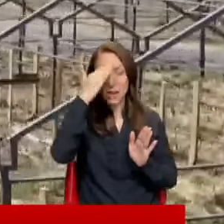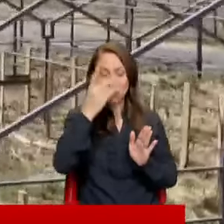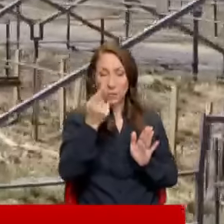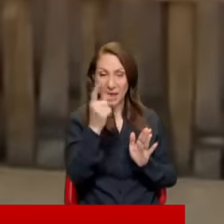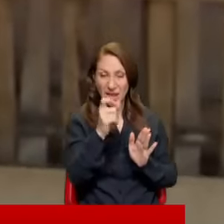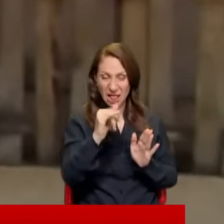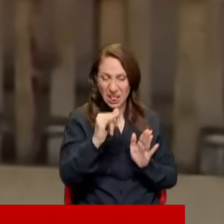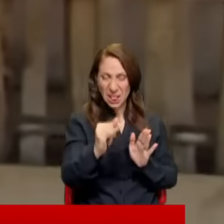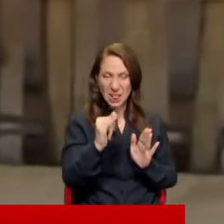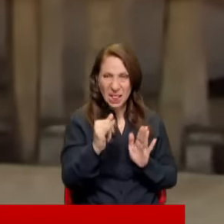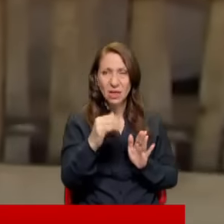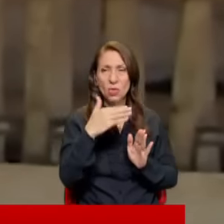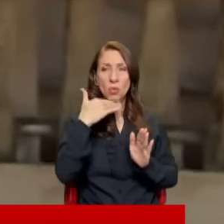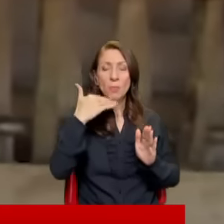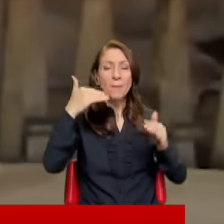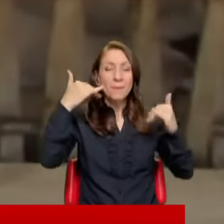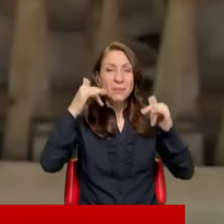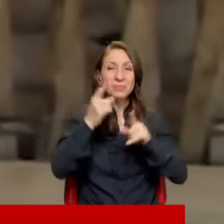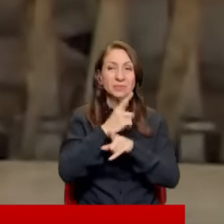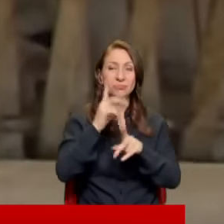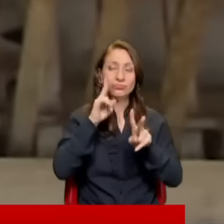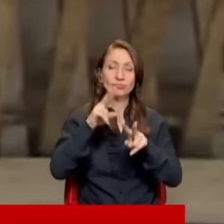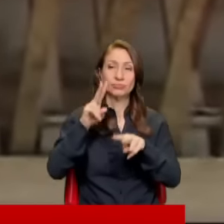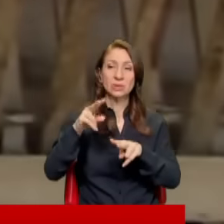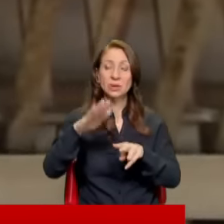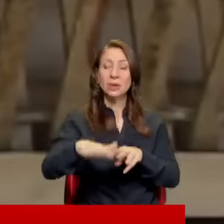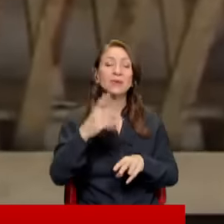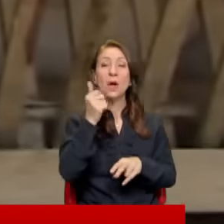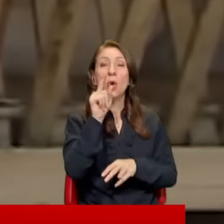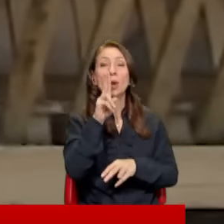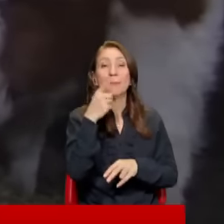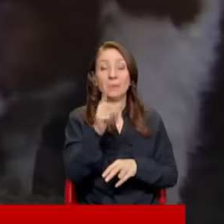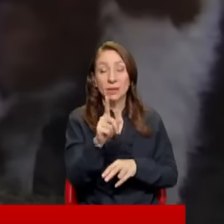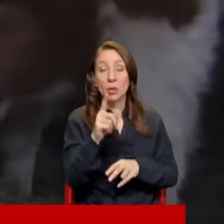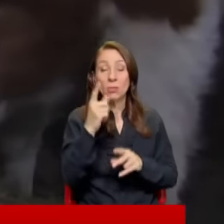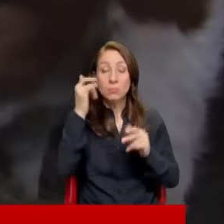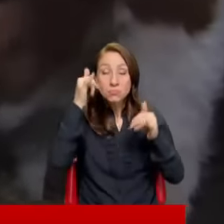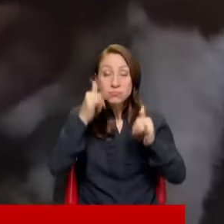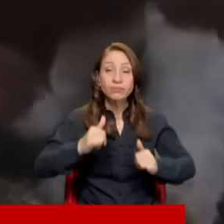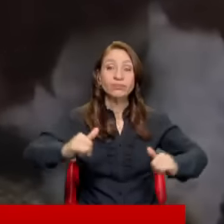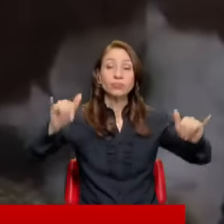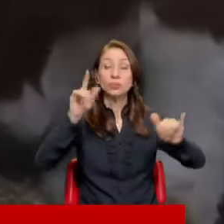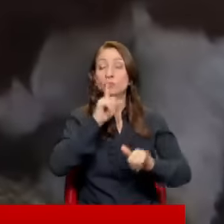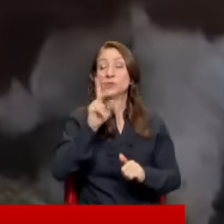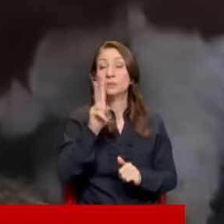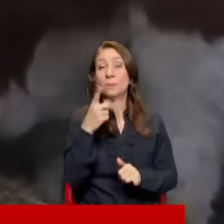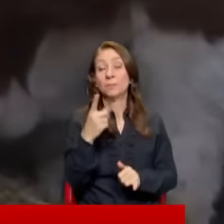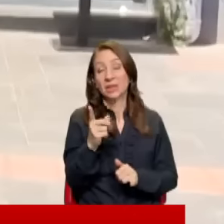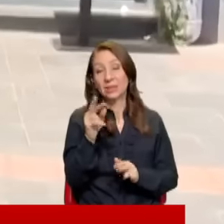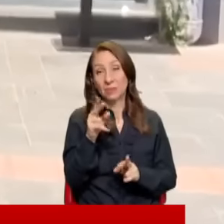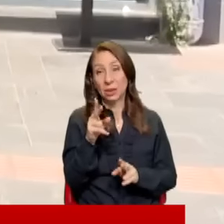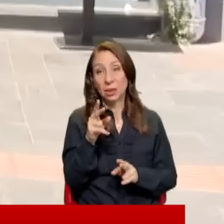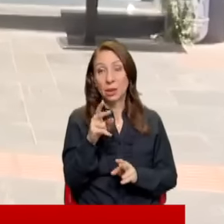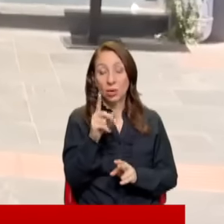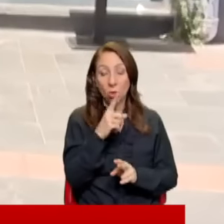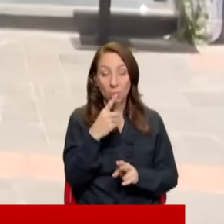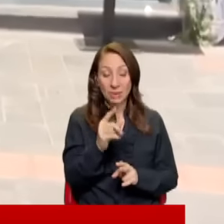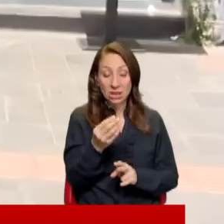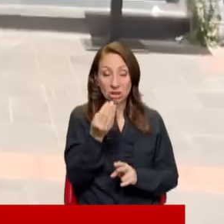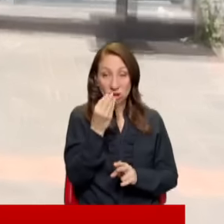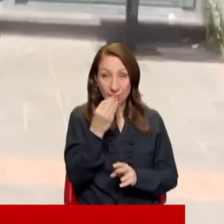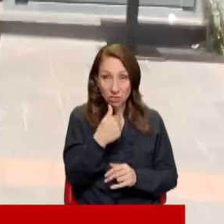az bir zaman kala kurbanlıklar görücüye çıktı ortalama küçükbaş fiyatı 12.000 L büyük baş İsa 120.000 L bandında 10.000 lirayı